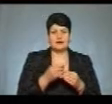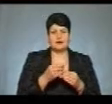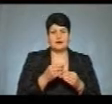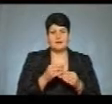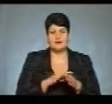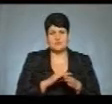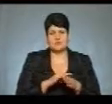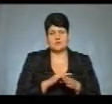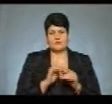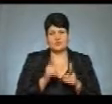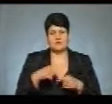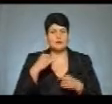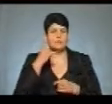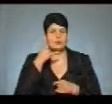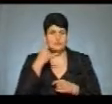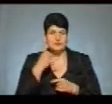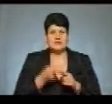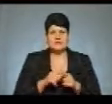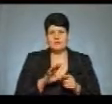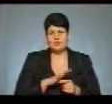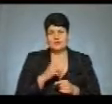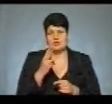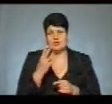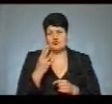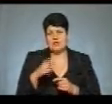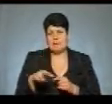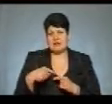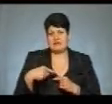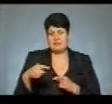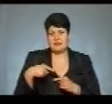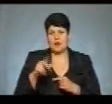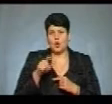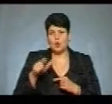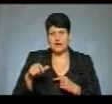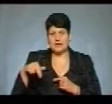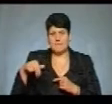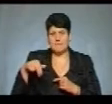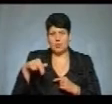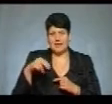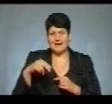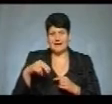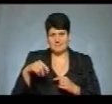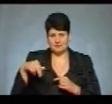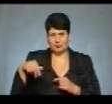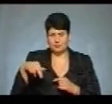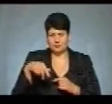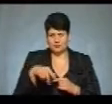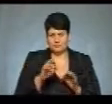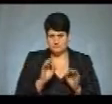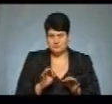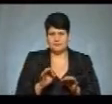телефоном. Це було 3-4 метри від мене. Людина переходила по зебрі. Їхала